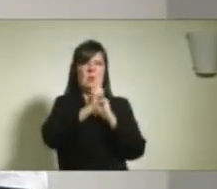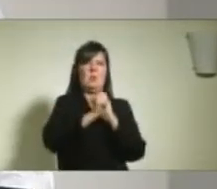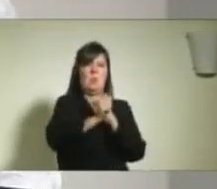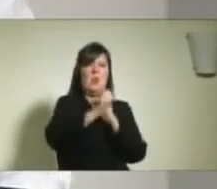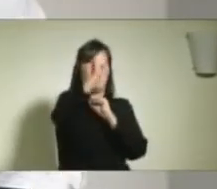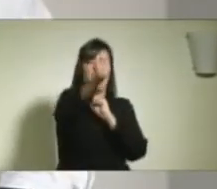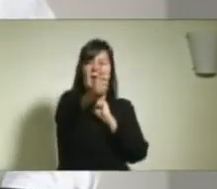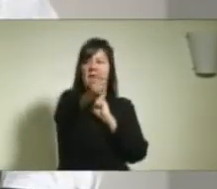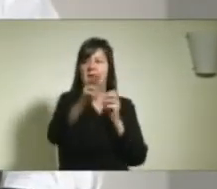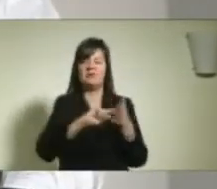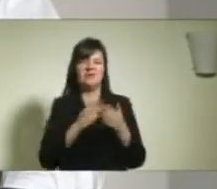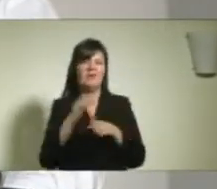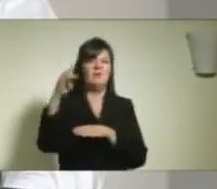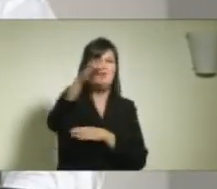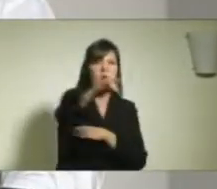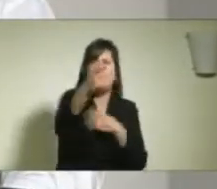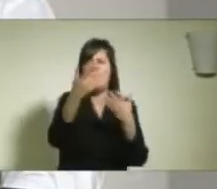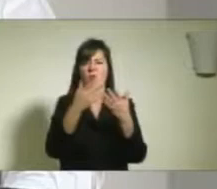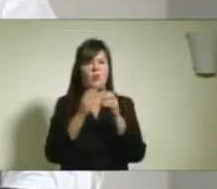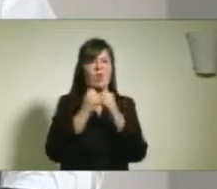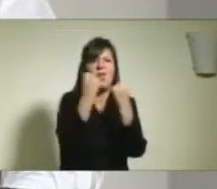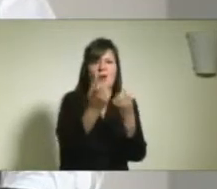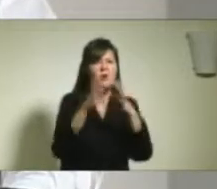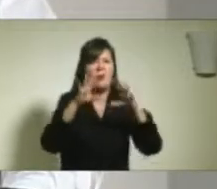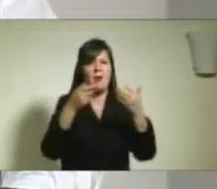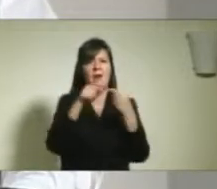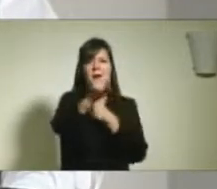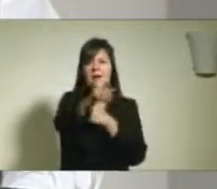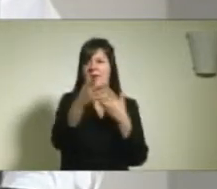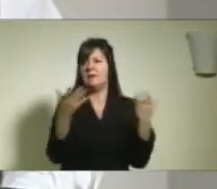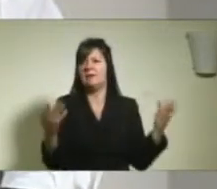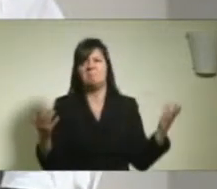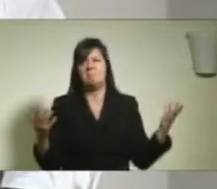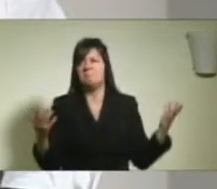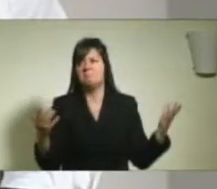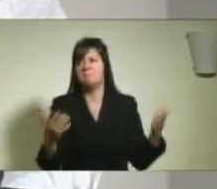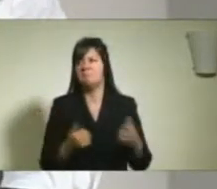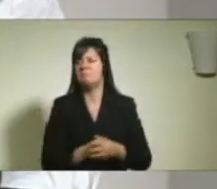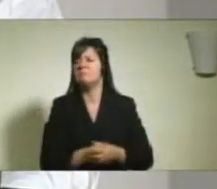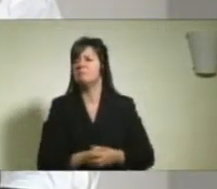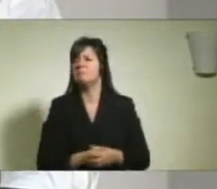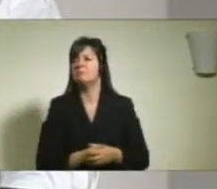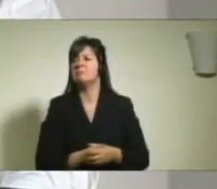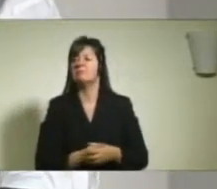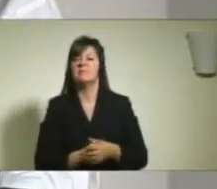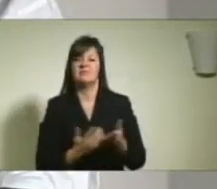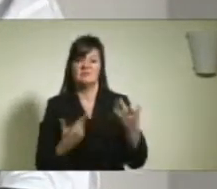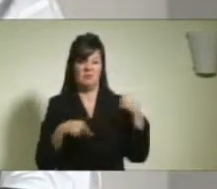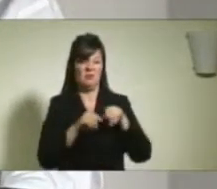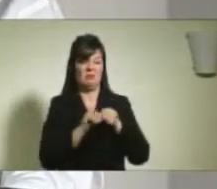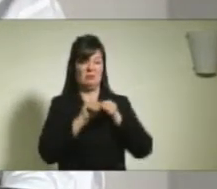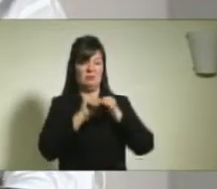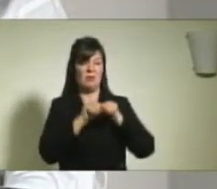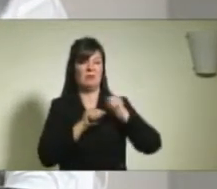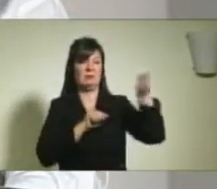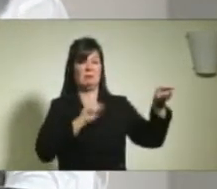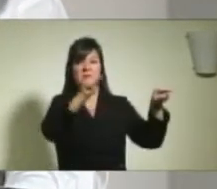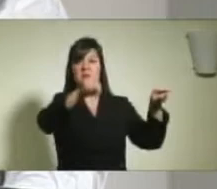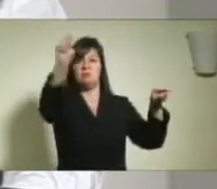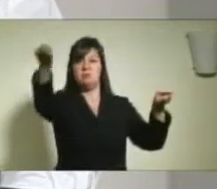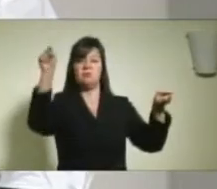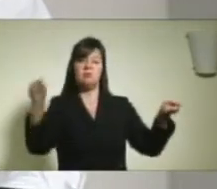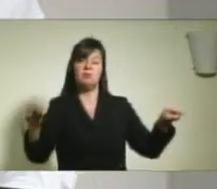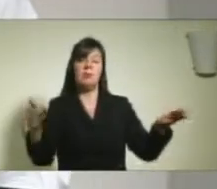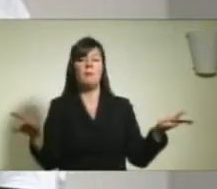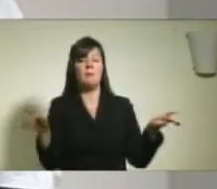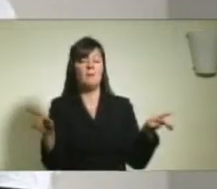Et il s'agit de collectivités très éloignées qui sont très éparpillés. Mais en même temps,